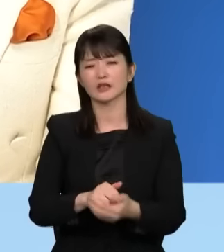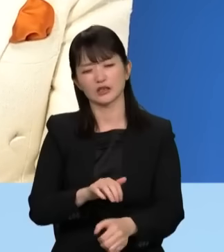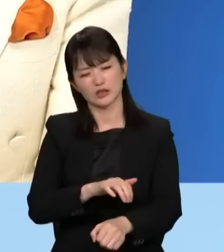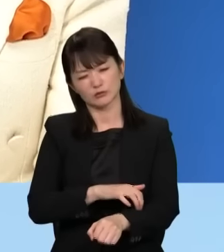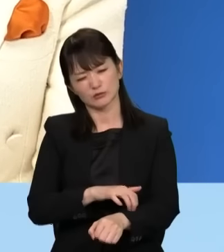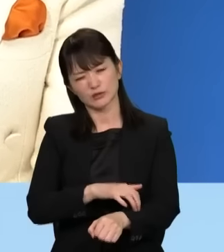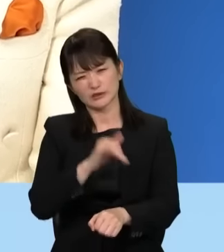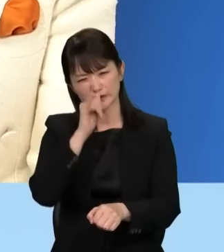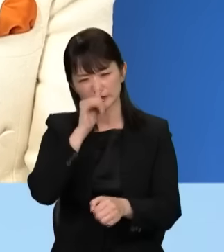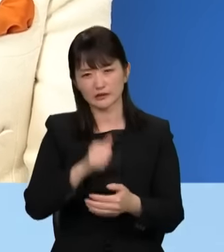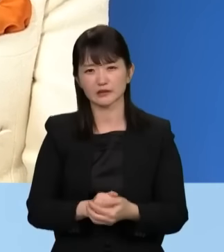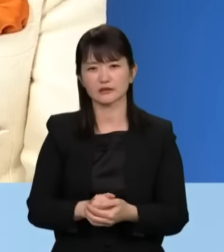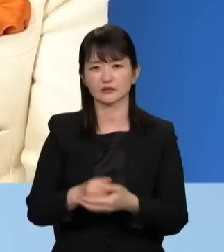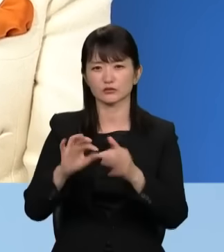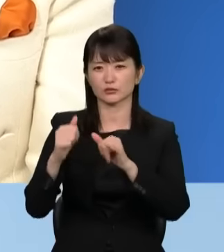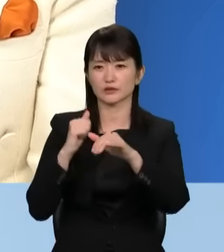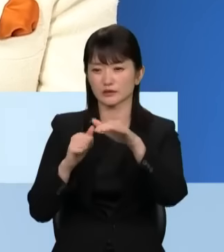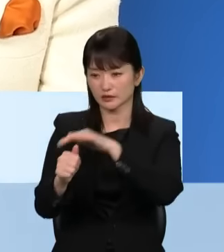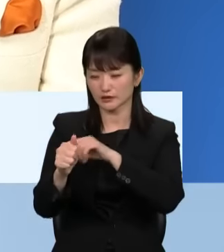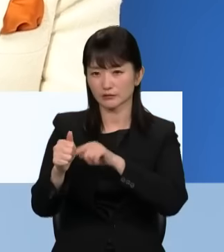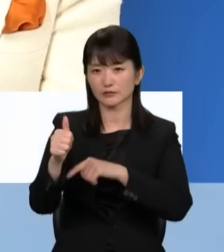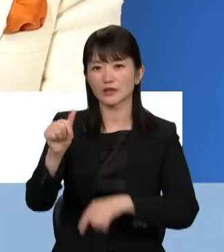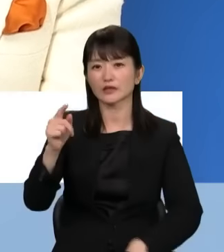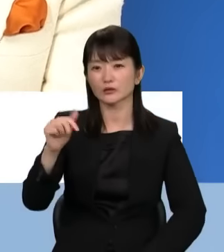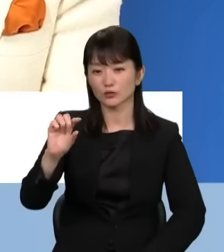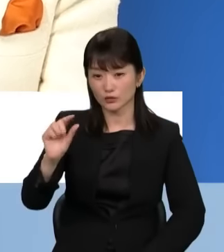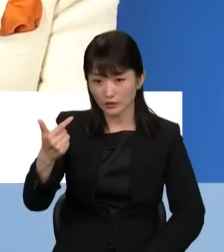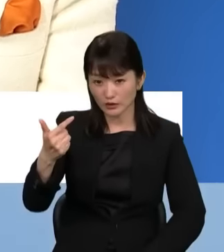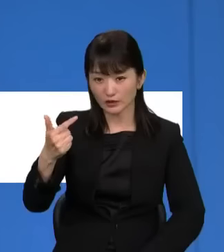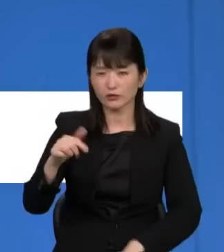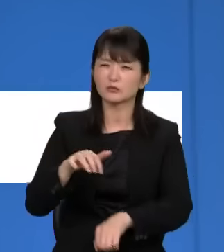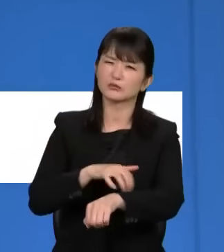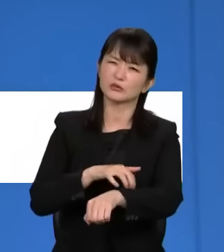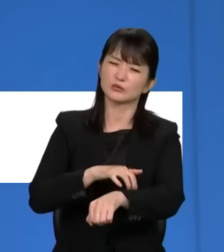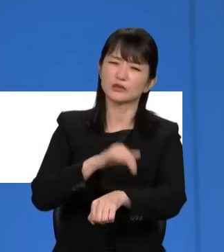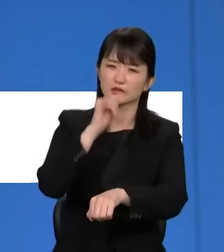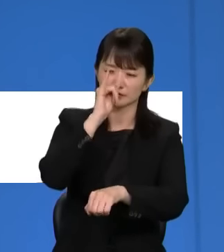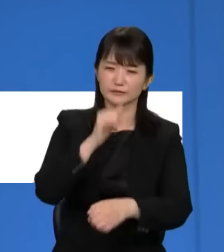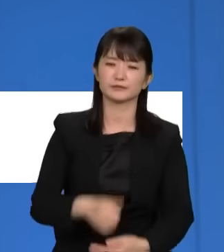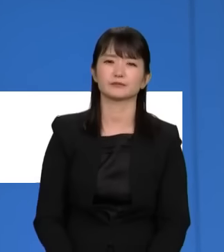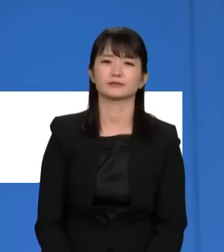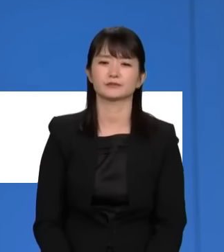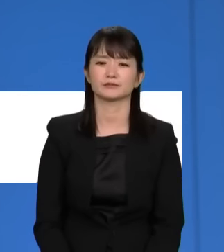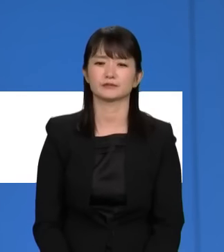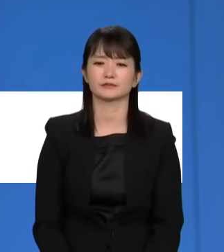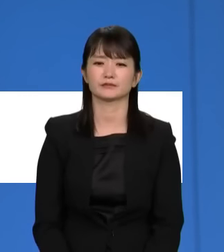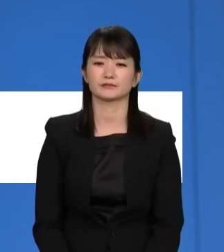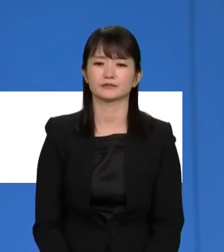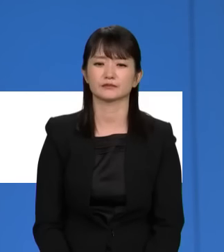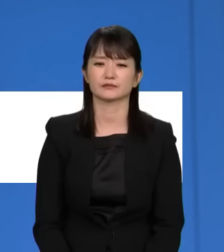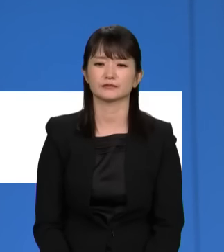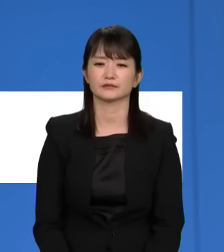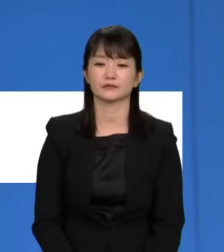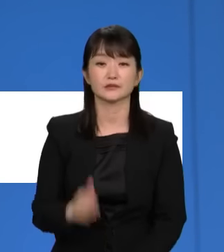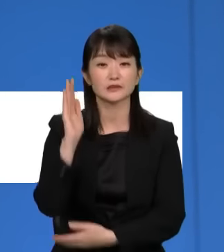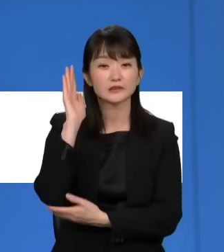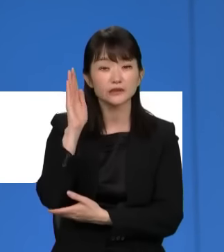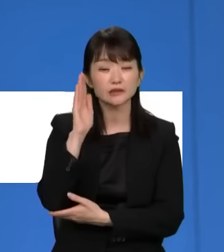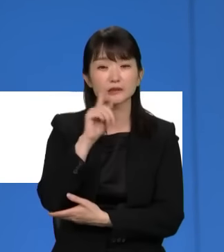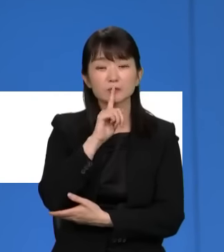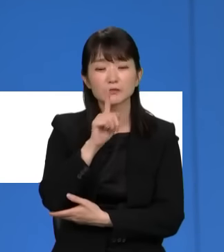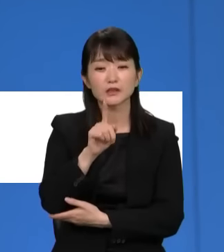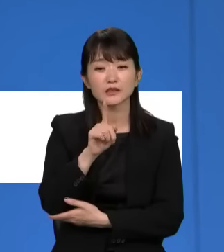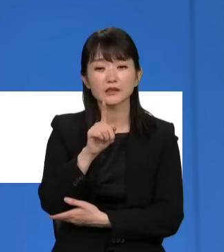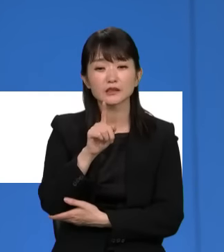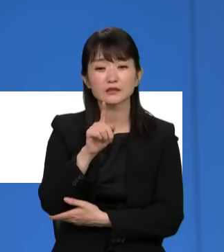한동훈 대표에 대해서 불편함이 있구나라는 것은 느꼈고요 한대표 다만 저는이 이야기가 왜 나오는지에 대한